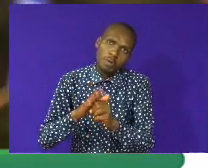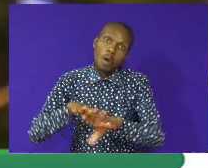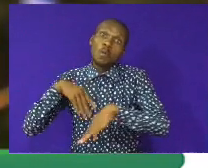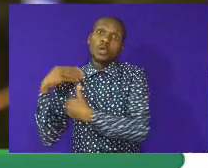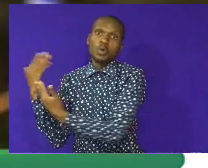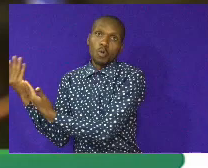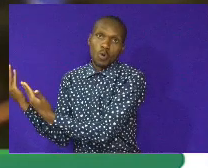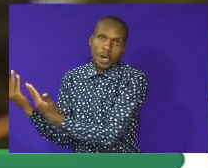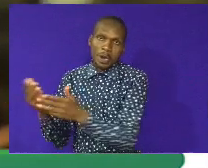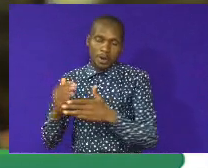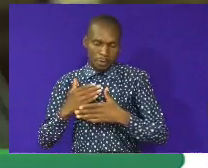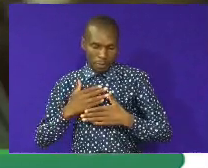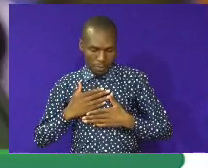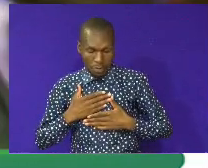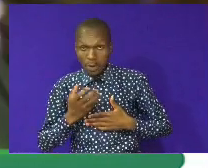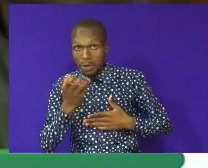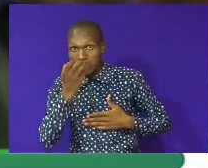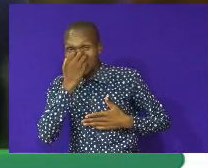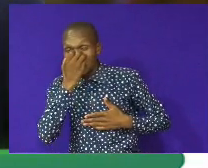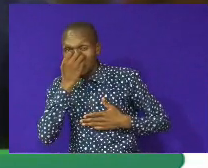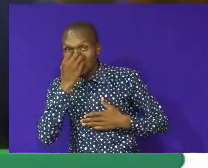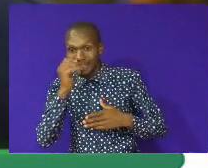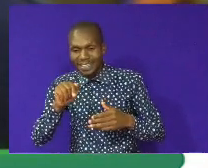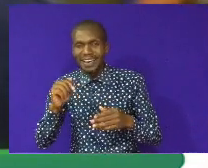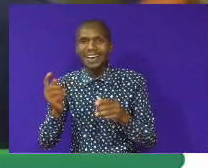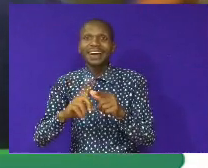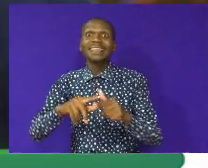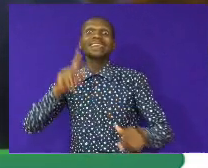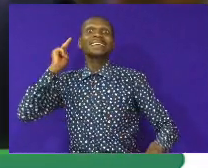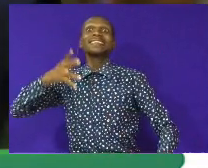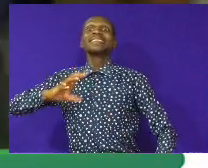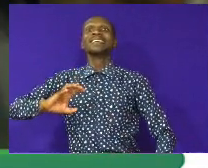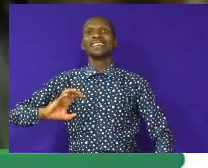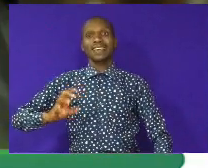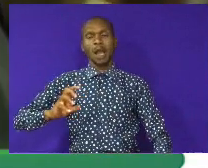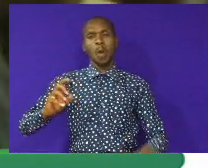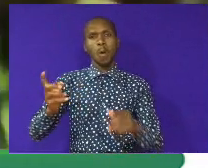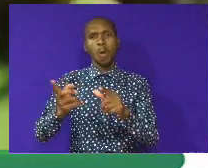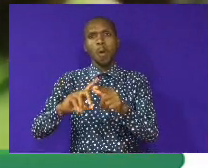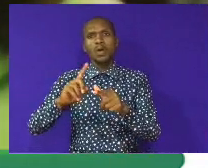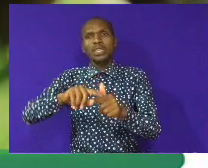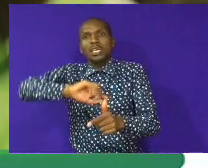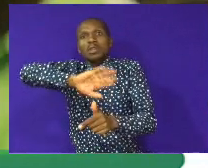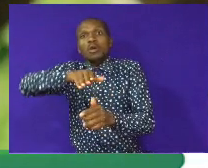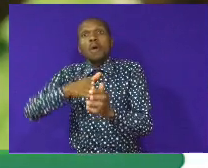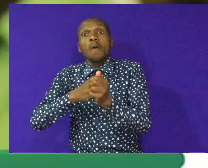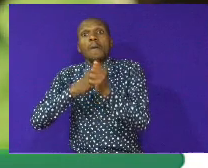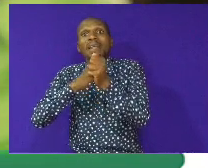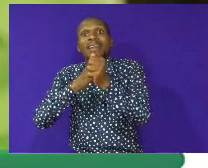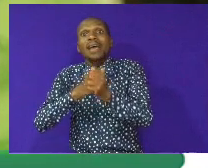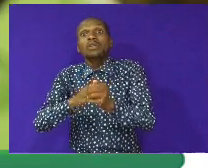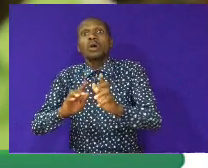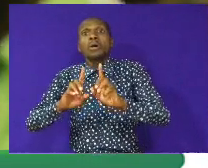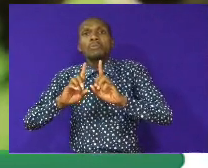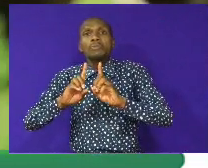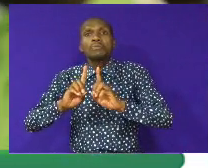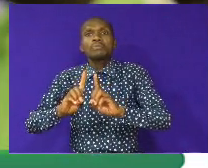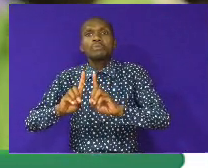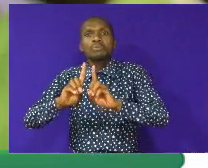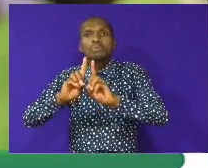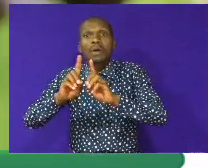kukukaribisha mheshimiwa rais wetu Kisii na viongozi wote ambao wataandamana nawe siku